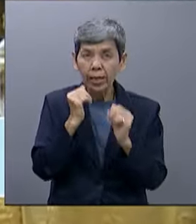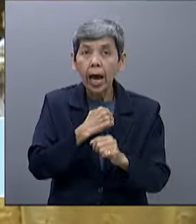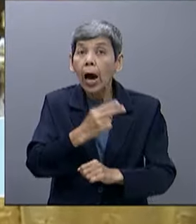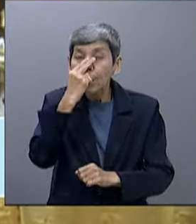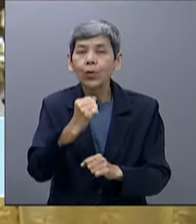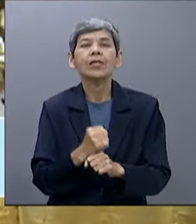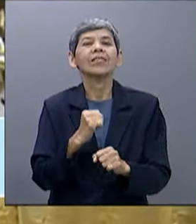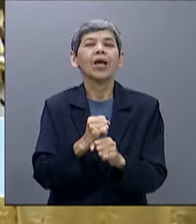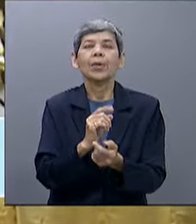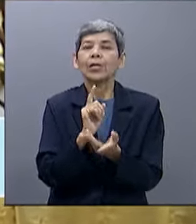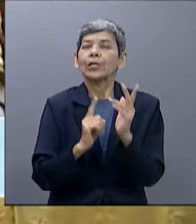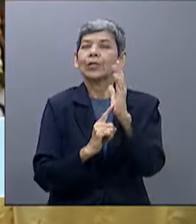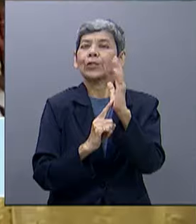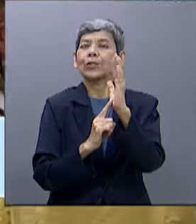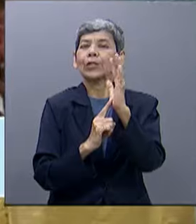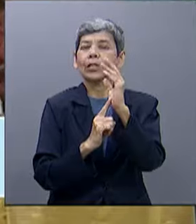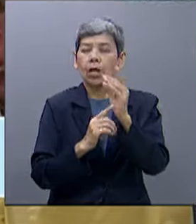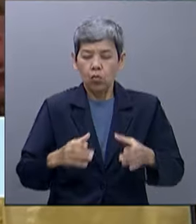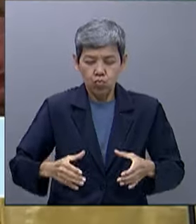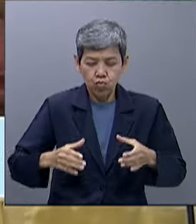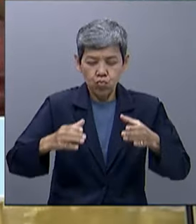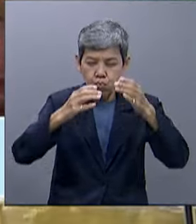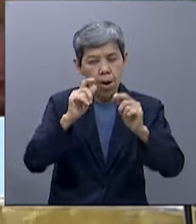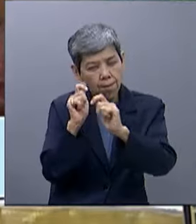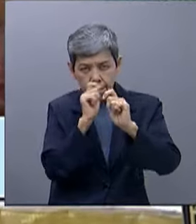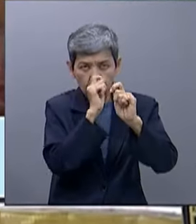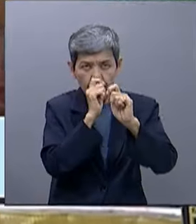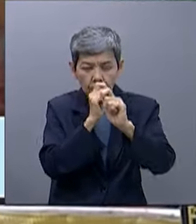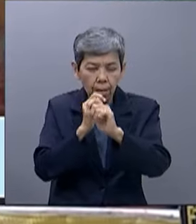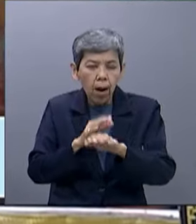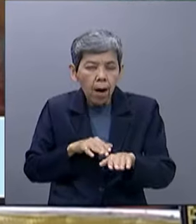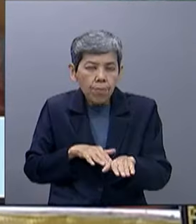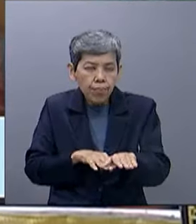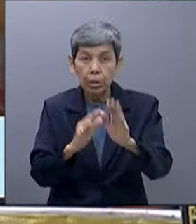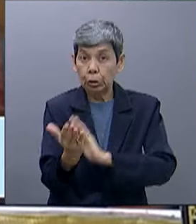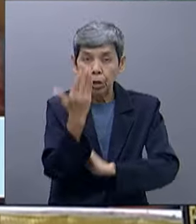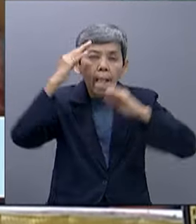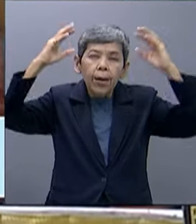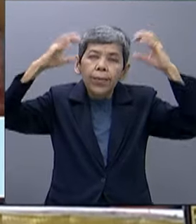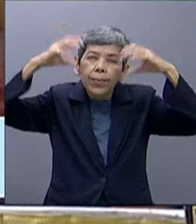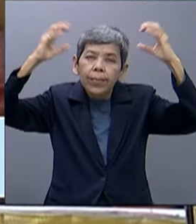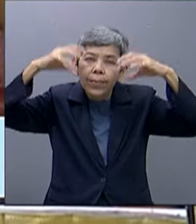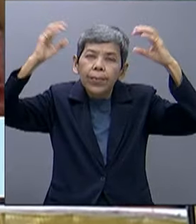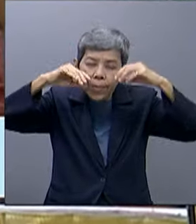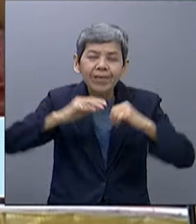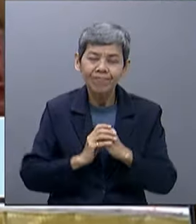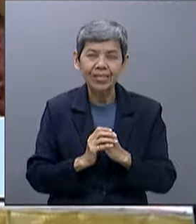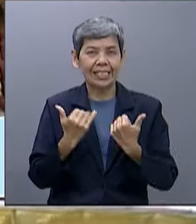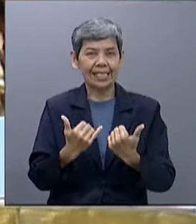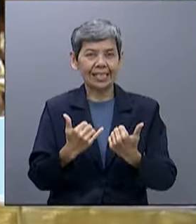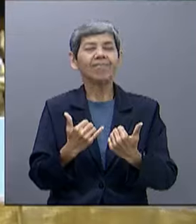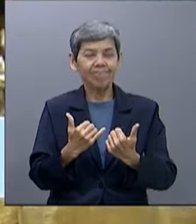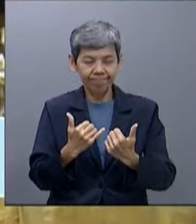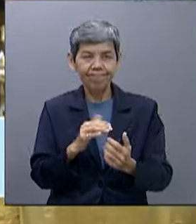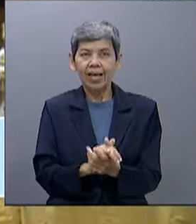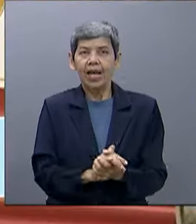านประเพณีแห่เทียนพรรษาที่จังหวัดอุบลราชธานีด้วยนะครับฝนนี่โปรยปลายมาตั้งแต่เช้าเลยนะครับเช้านี้ครับร่วมพูดคุยกับท่านสุภสิทธิ์ก่อเจ